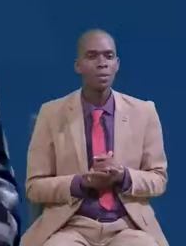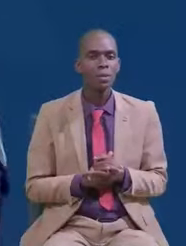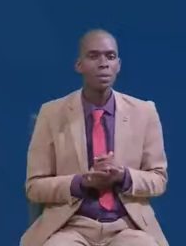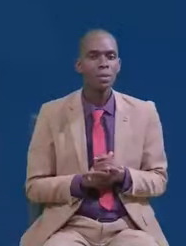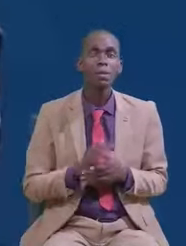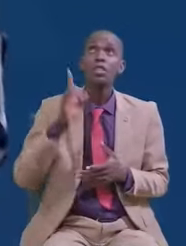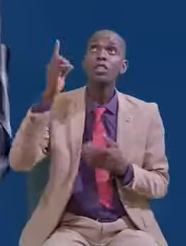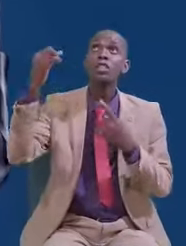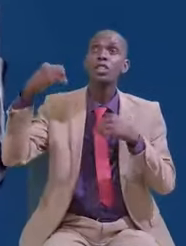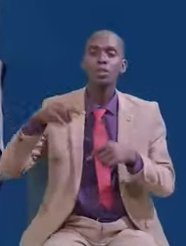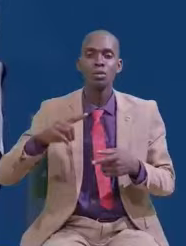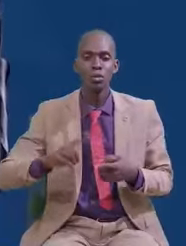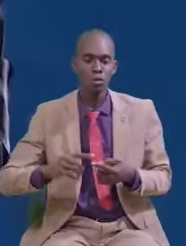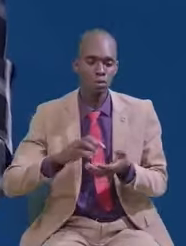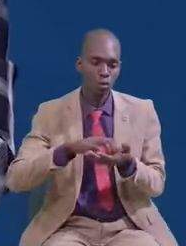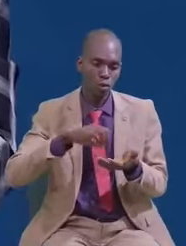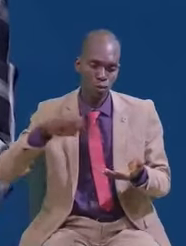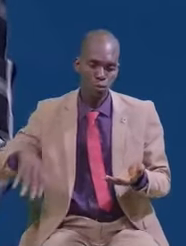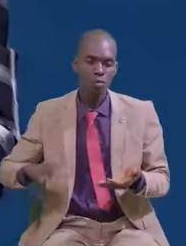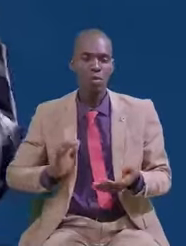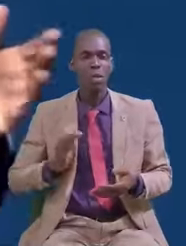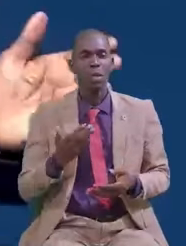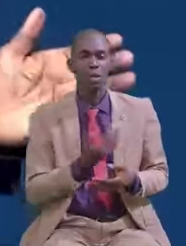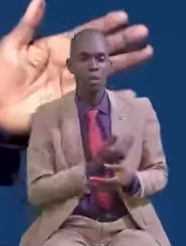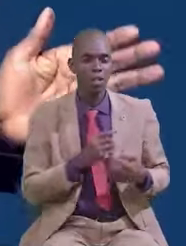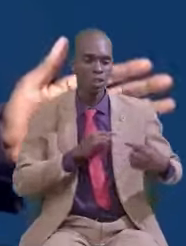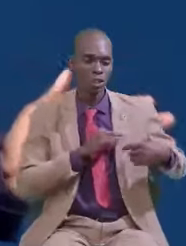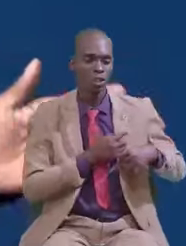Il est venu porter nos souffrances.